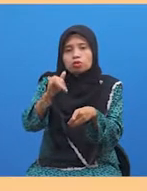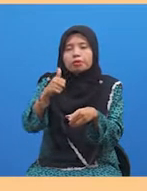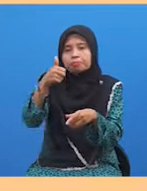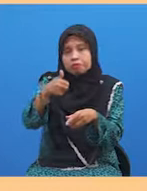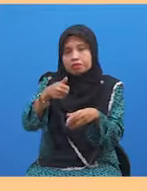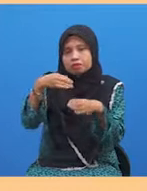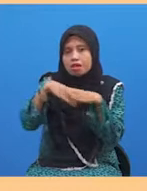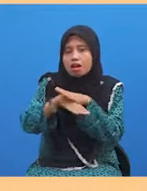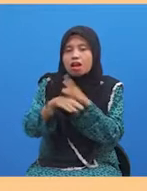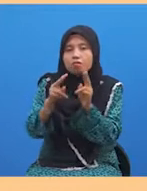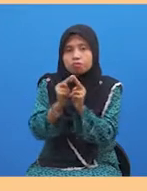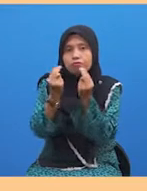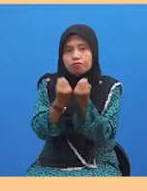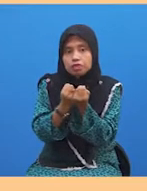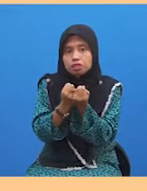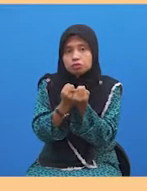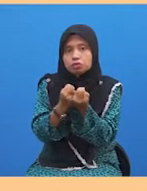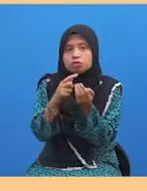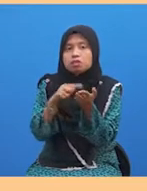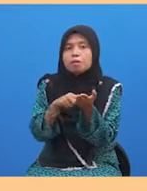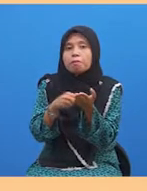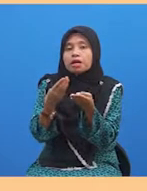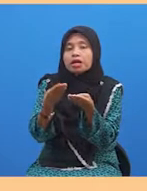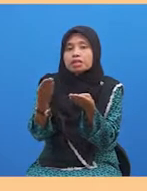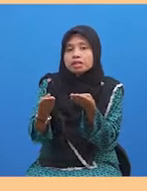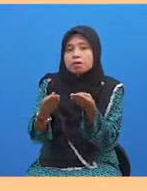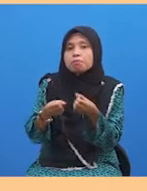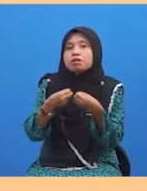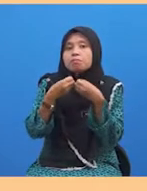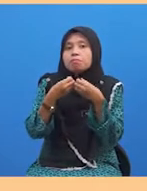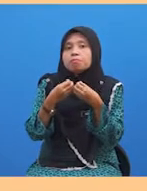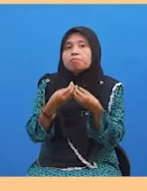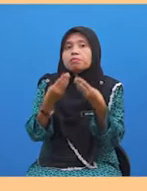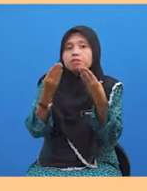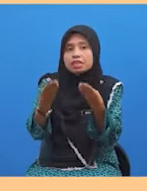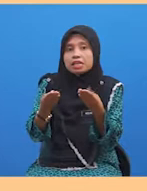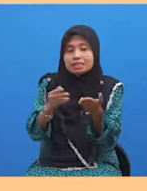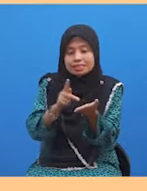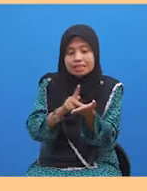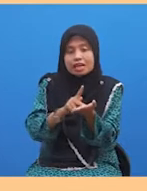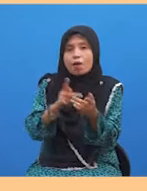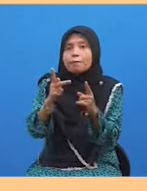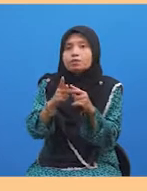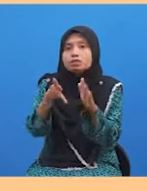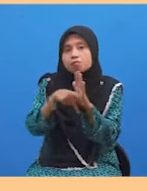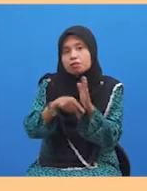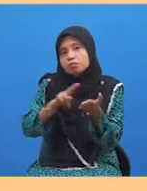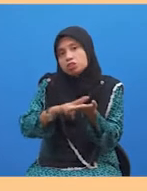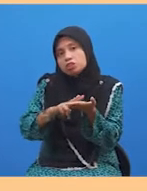menarik dalam novel ini bagi memberikan kesan kepada pembaca.